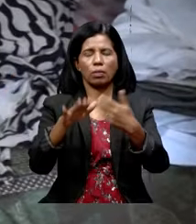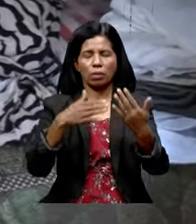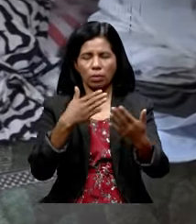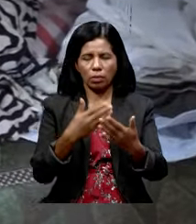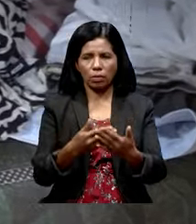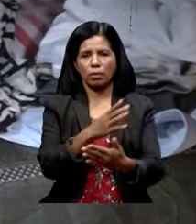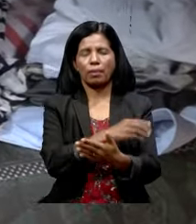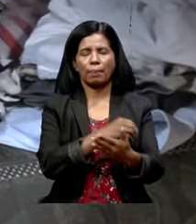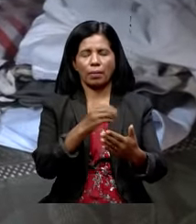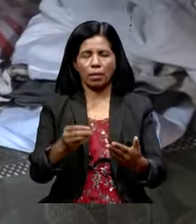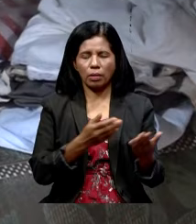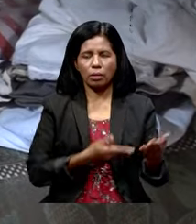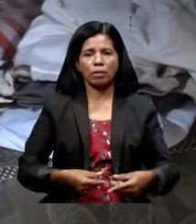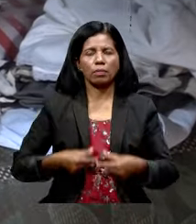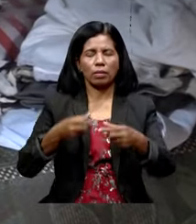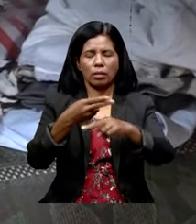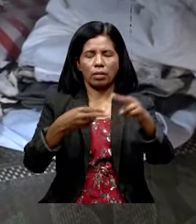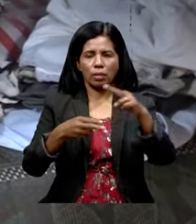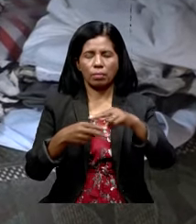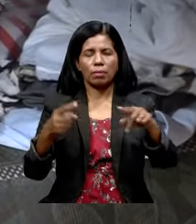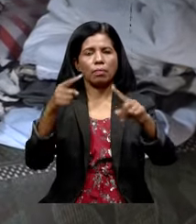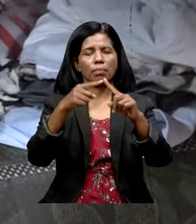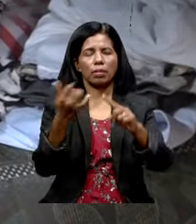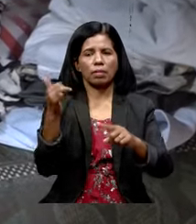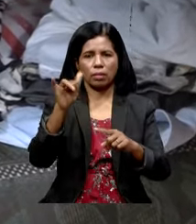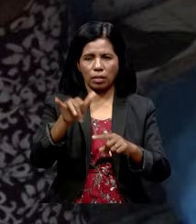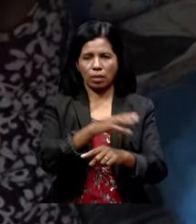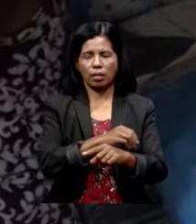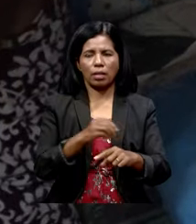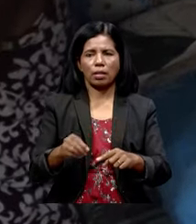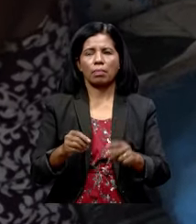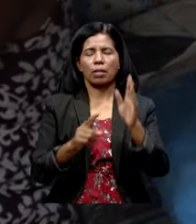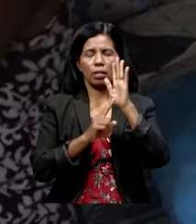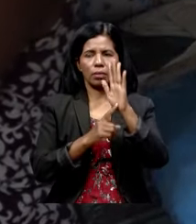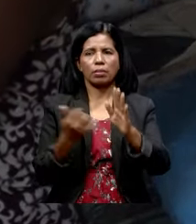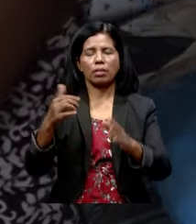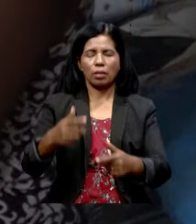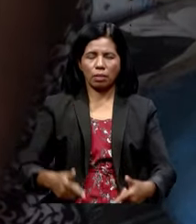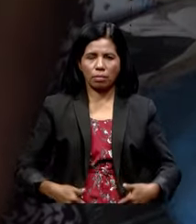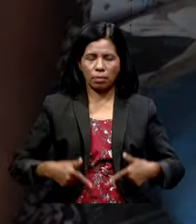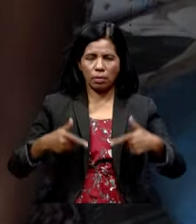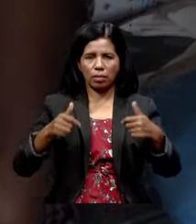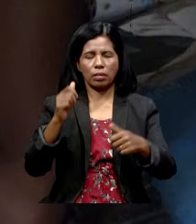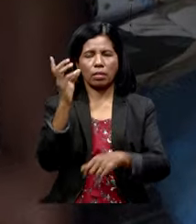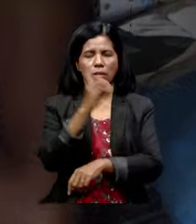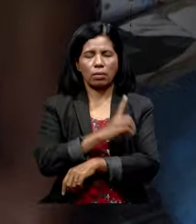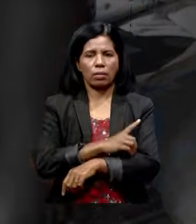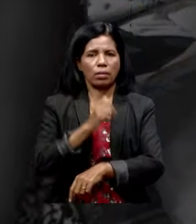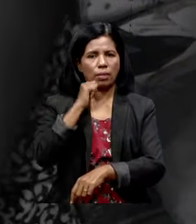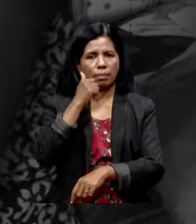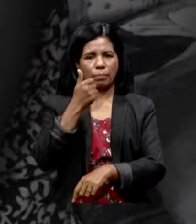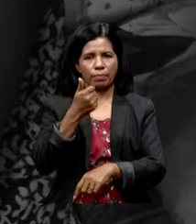ma hudi lolonetik lima basira une bel hatutan sireni moris i haloron aban